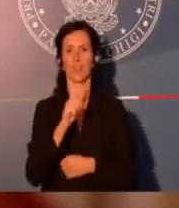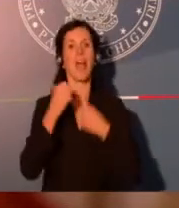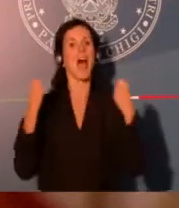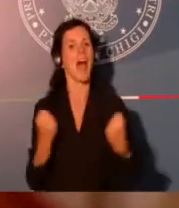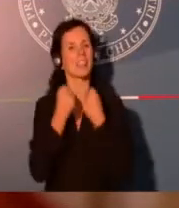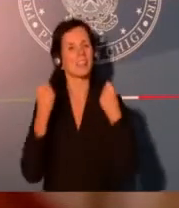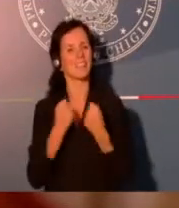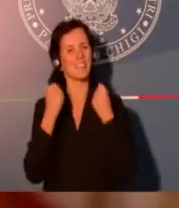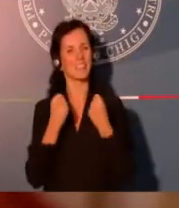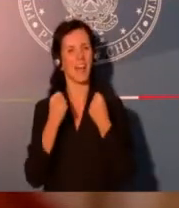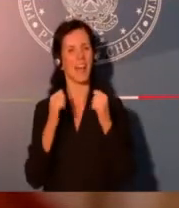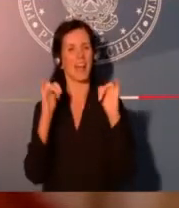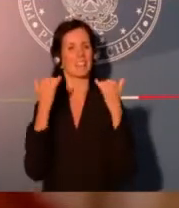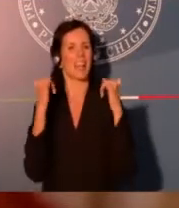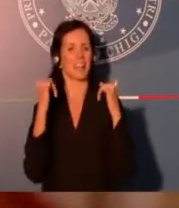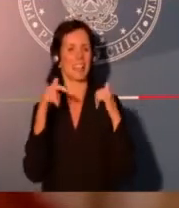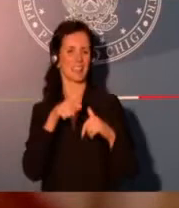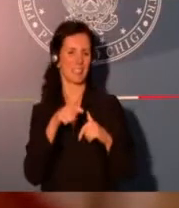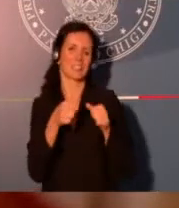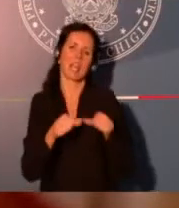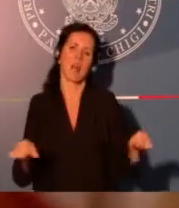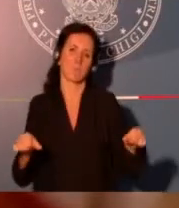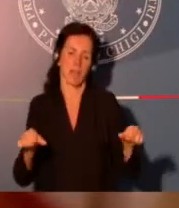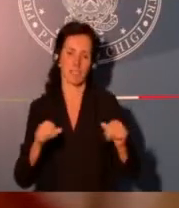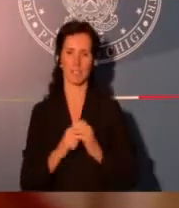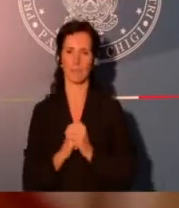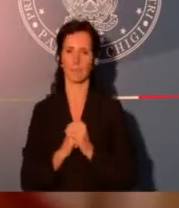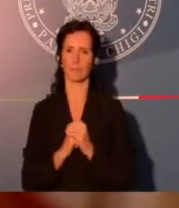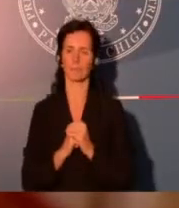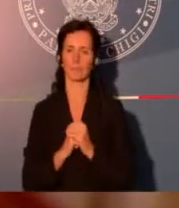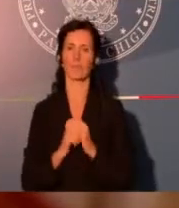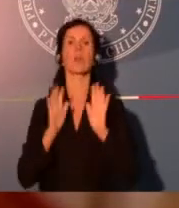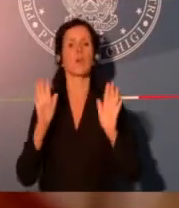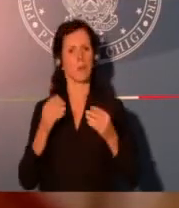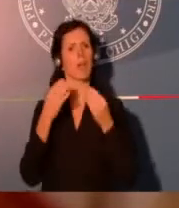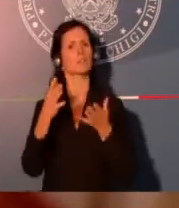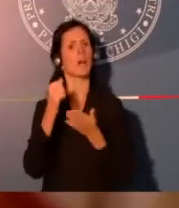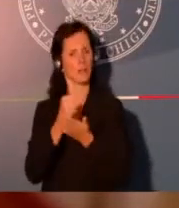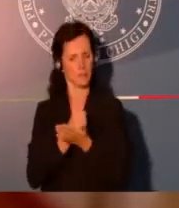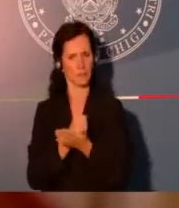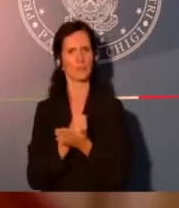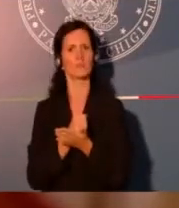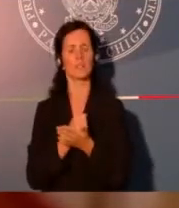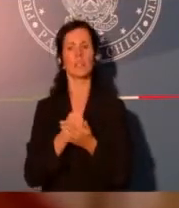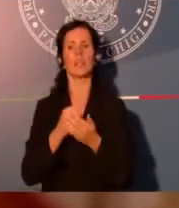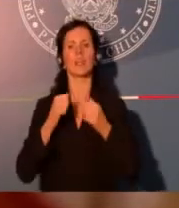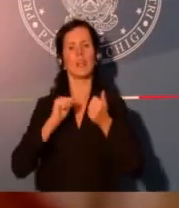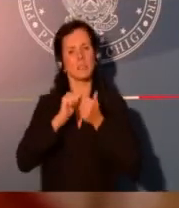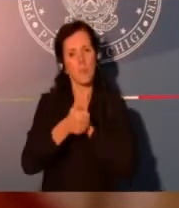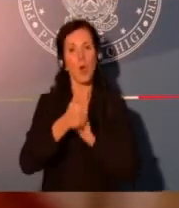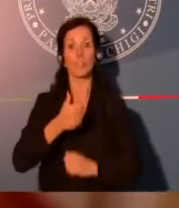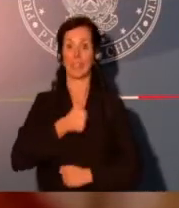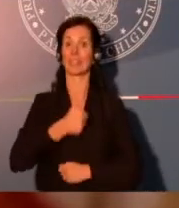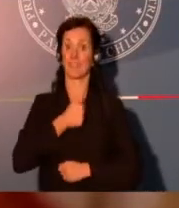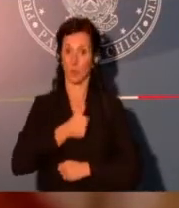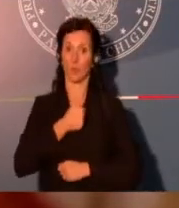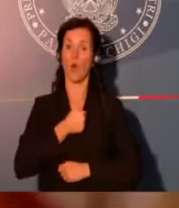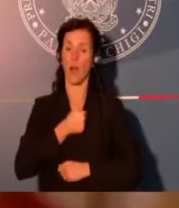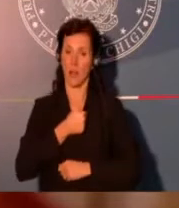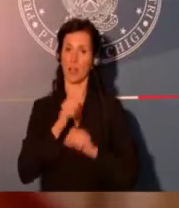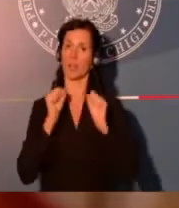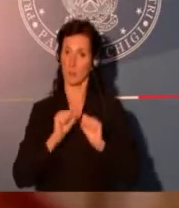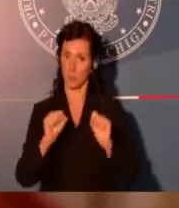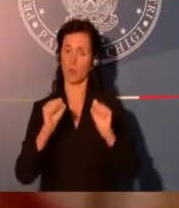sportiva dilettantistica di base. Saranno però consentite attività in forma individuale